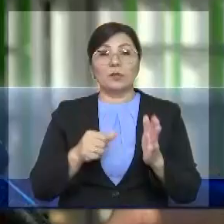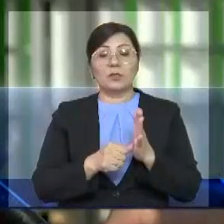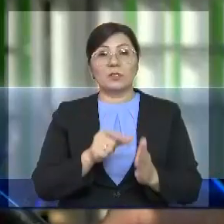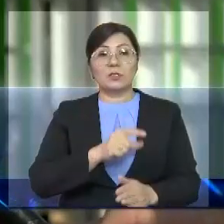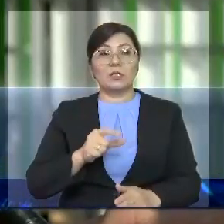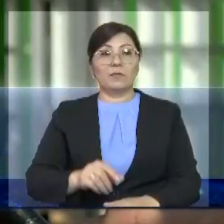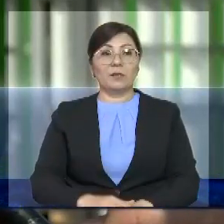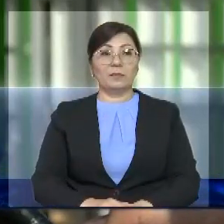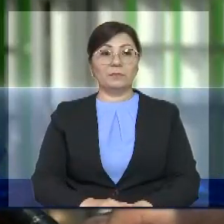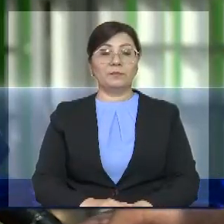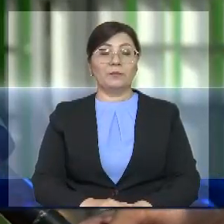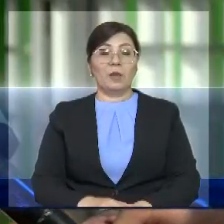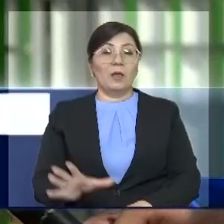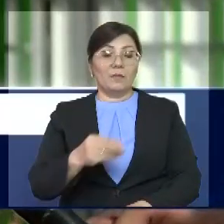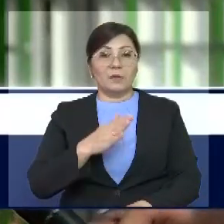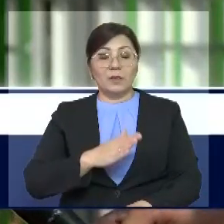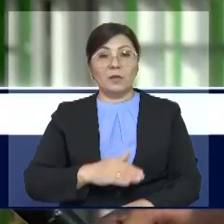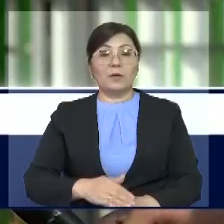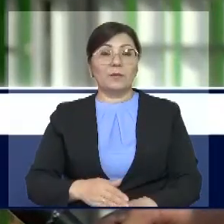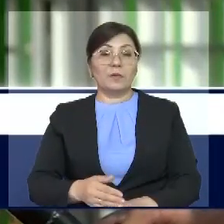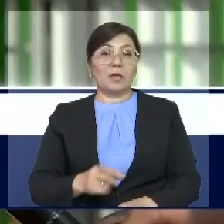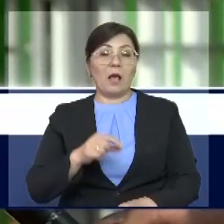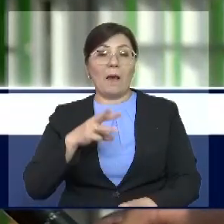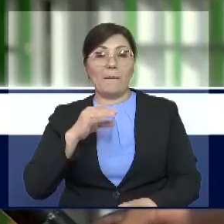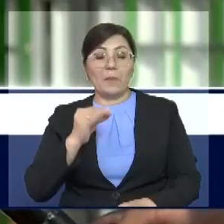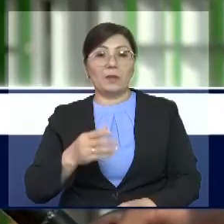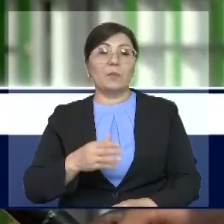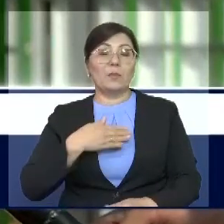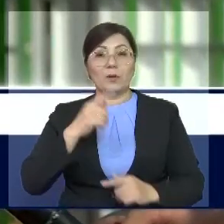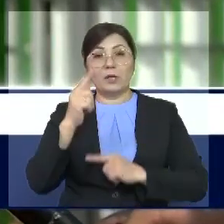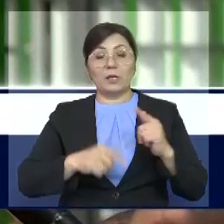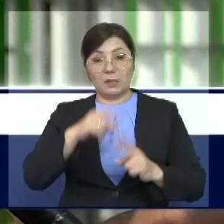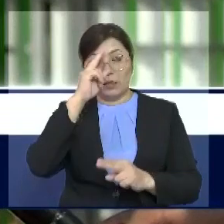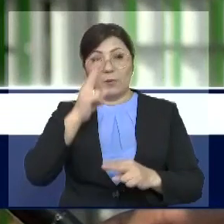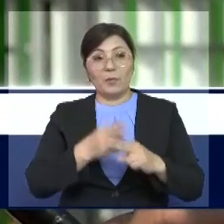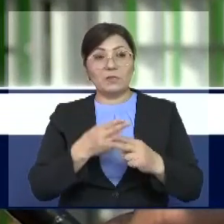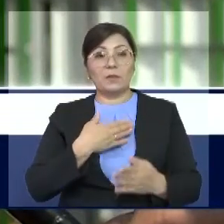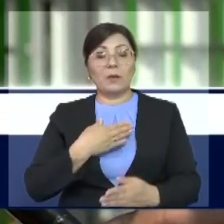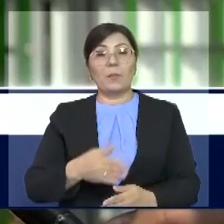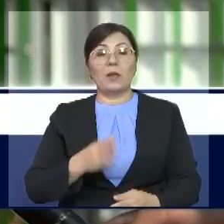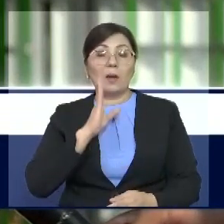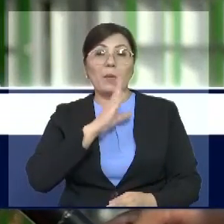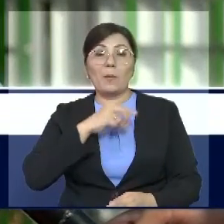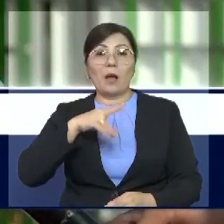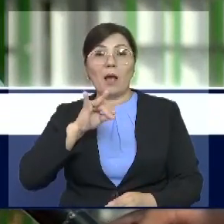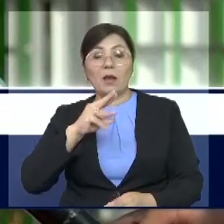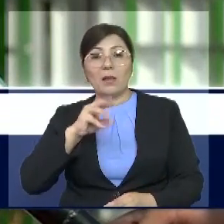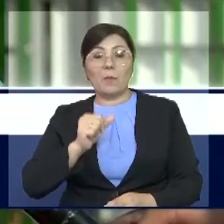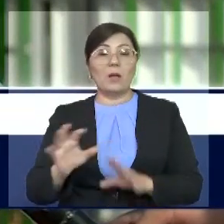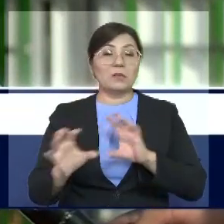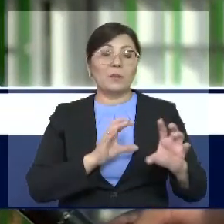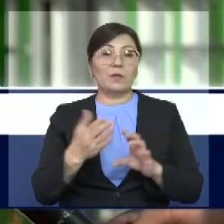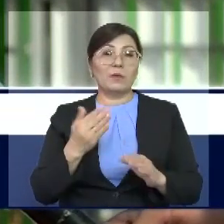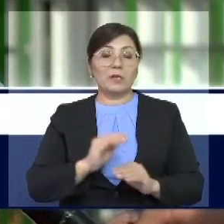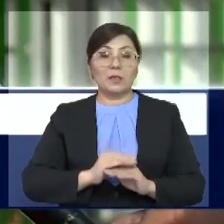переменам. Хамит Утиулы для меня является почти родным братом, ведь именно моя мама Алима кормила его грудью в детстве. Самый младший его на